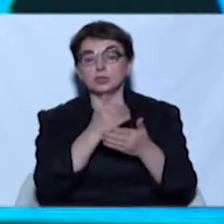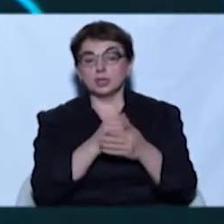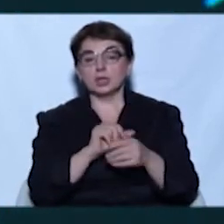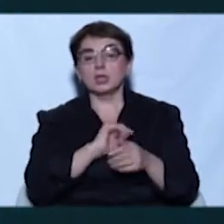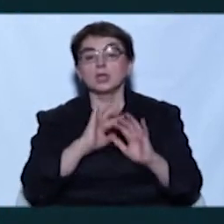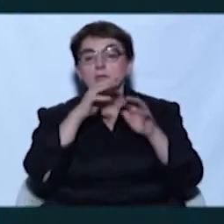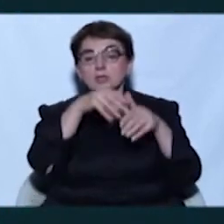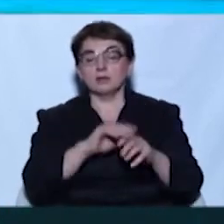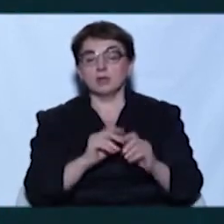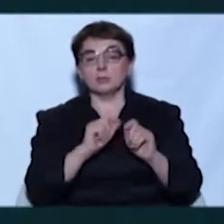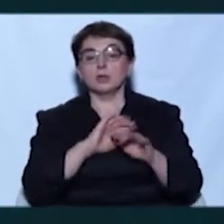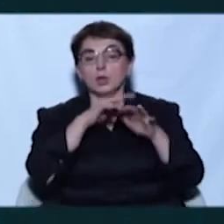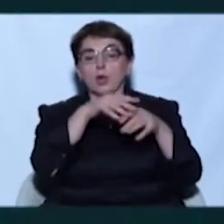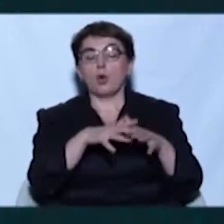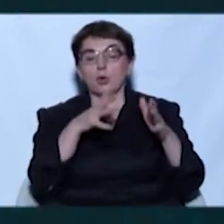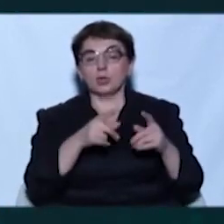მთები და